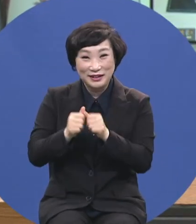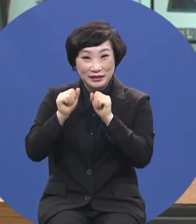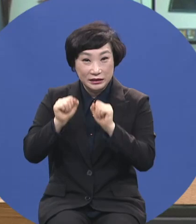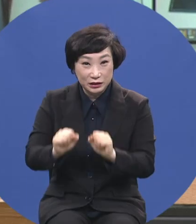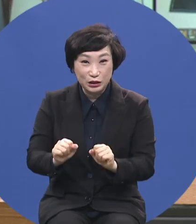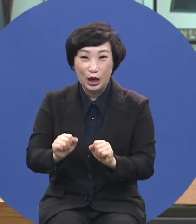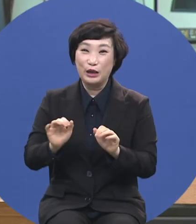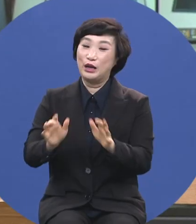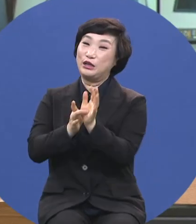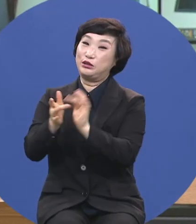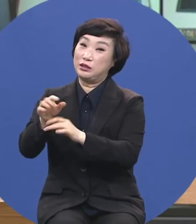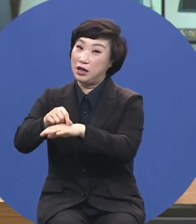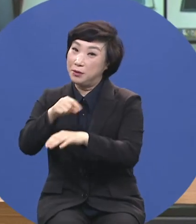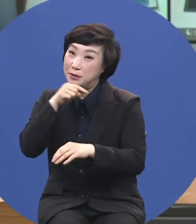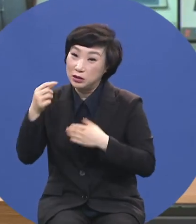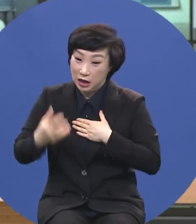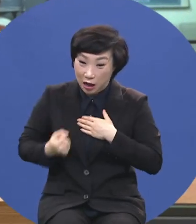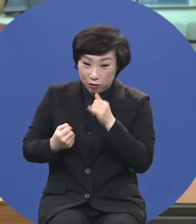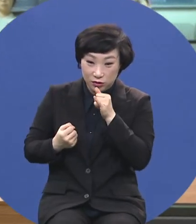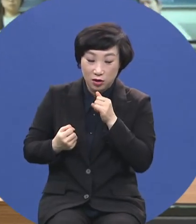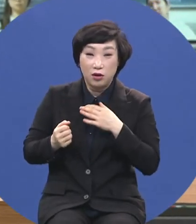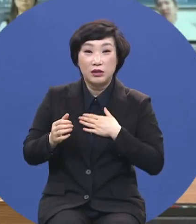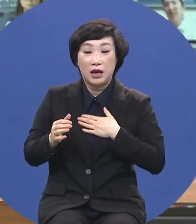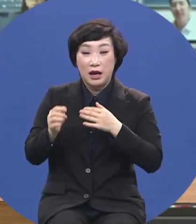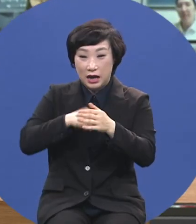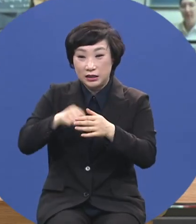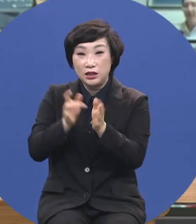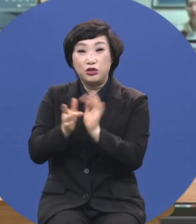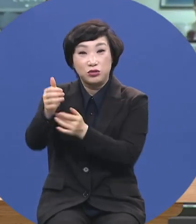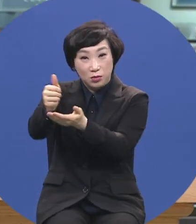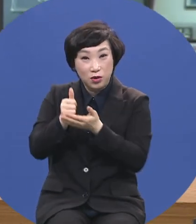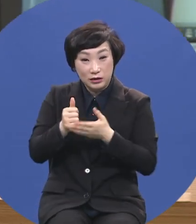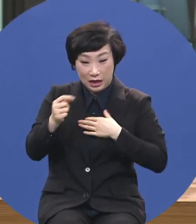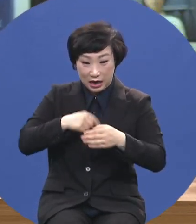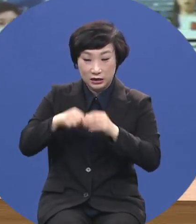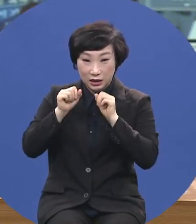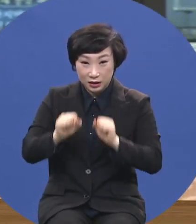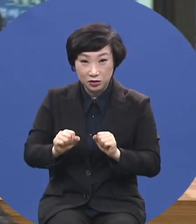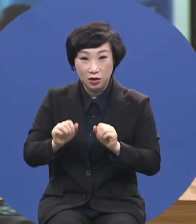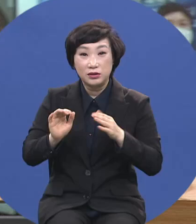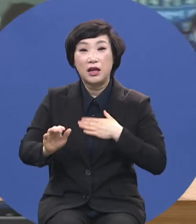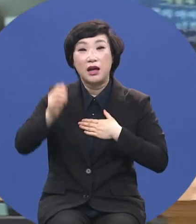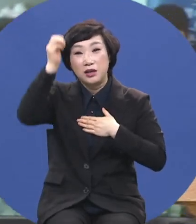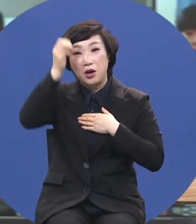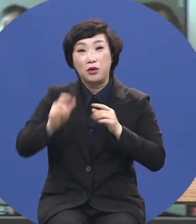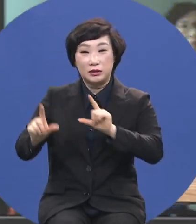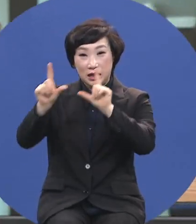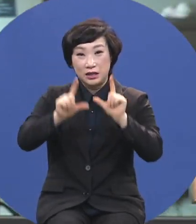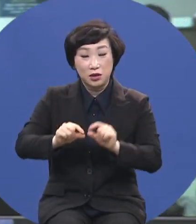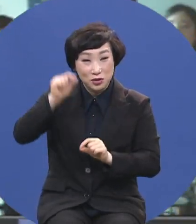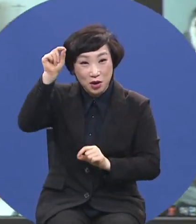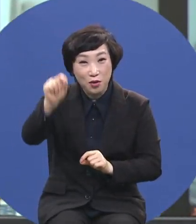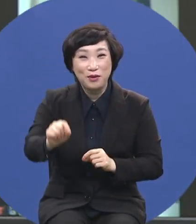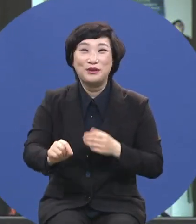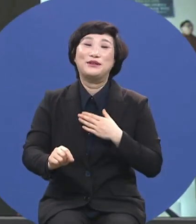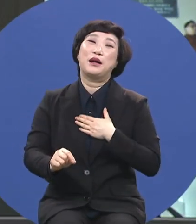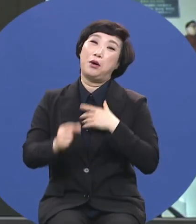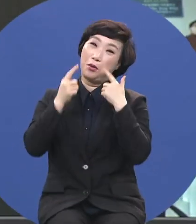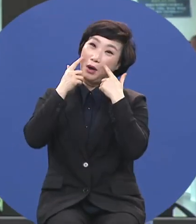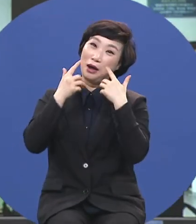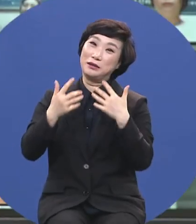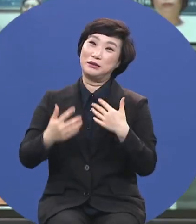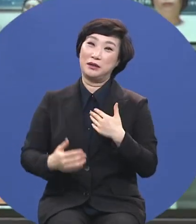피가 내 안에 있으니 예수가 내 안에 거하니 내 영혼이 영원히 산 것이